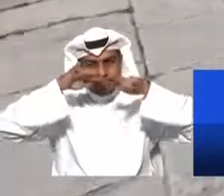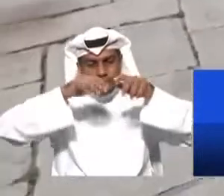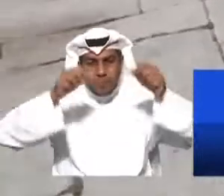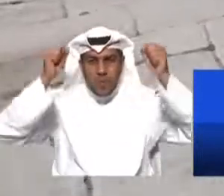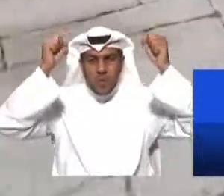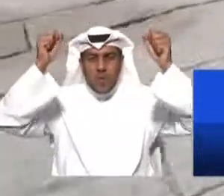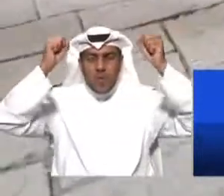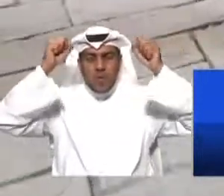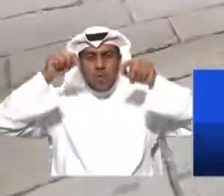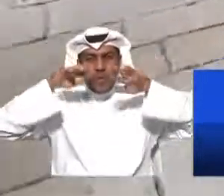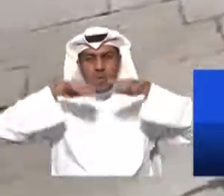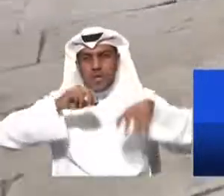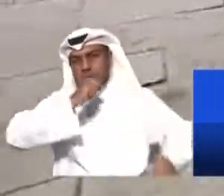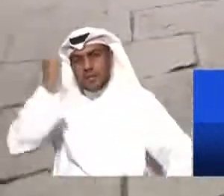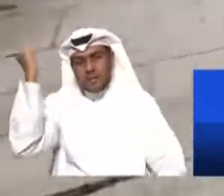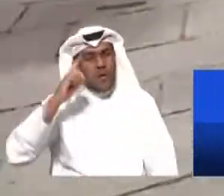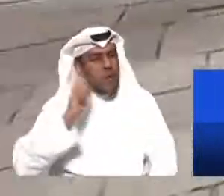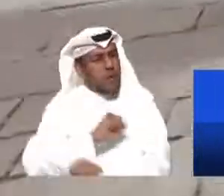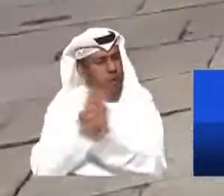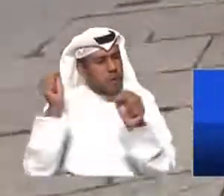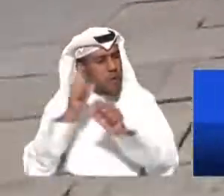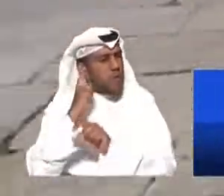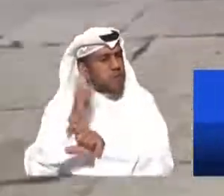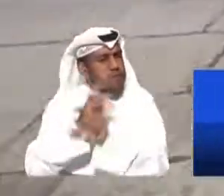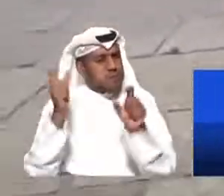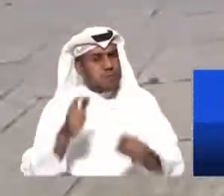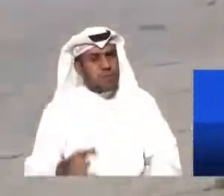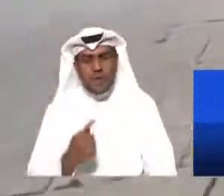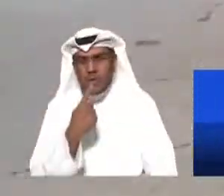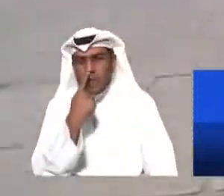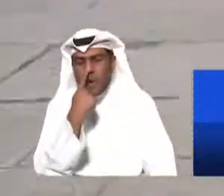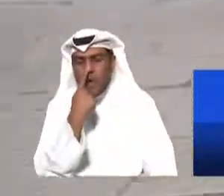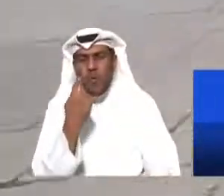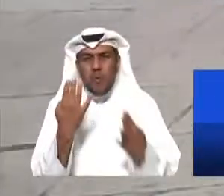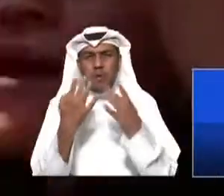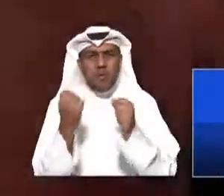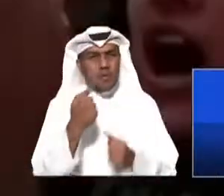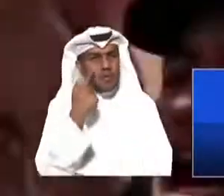الاحتلال القنابل الصوتية والغاز السام.